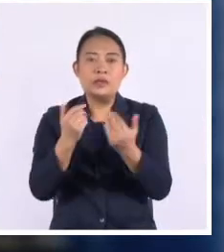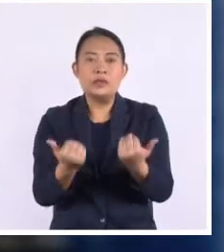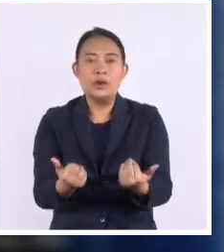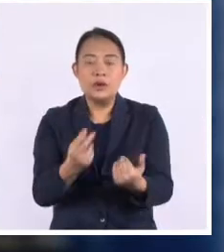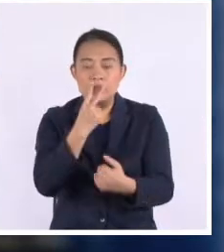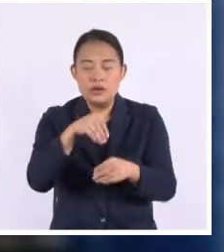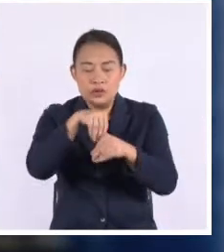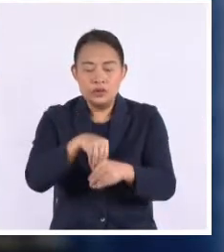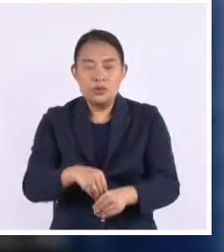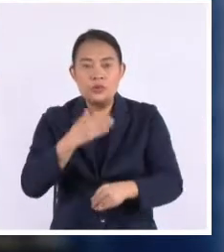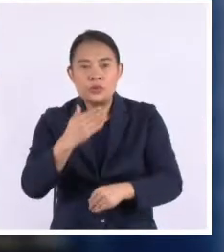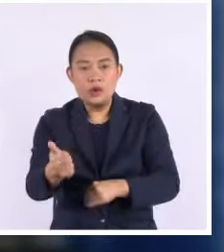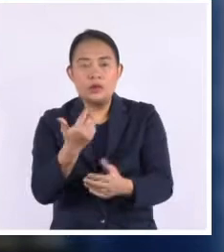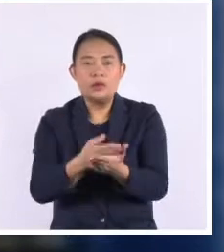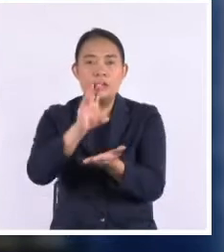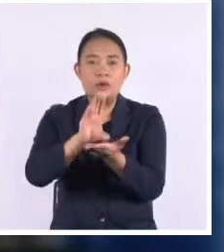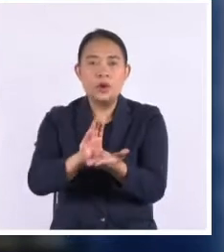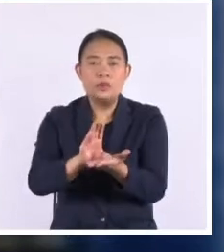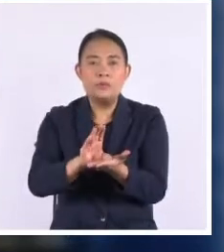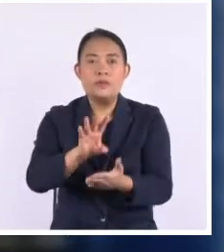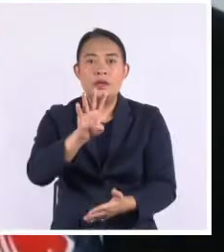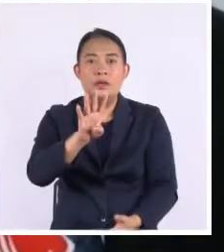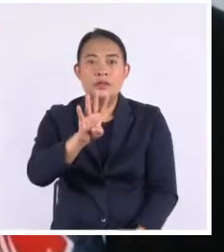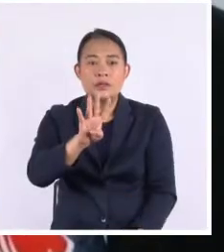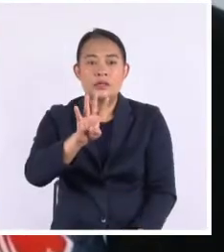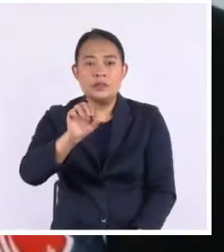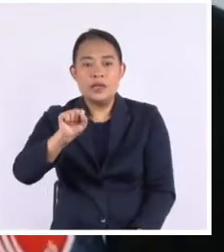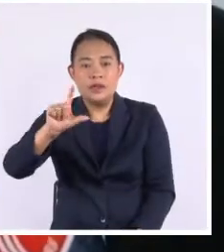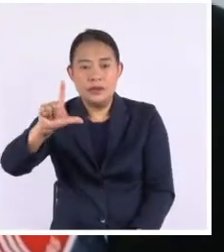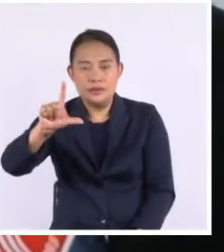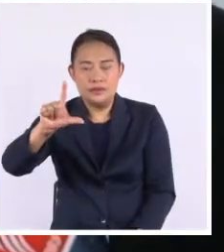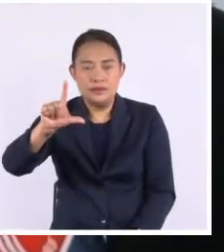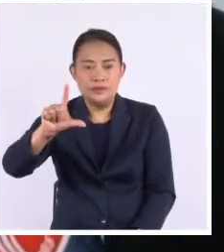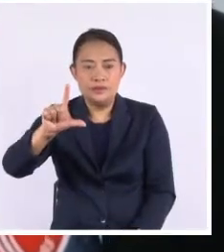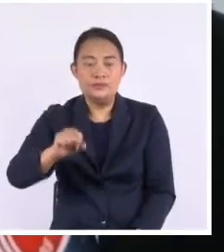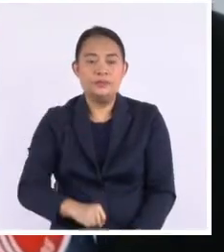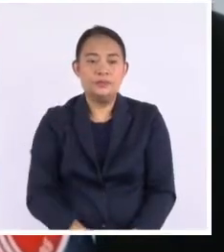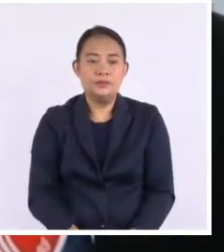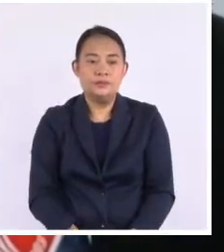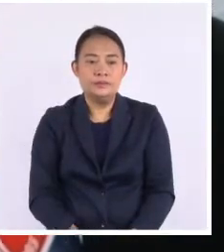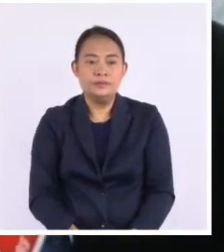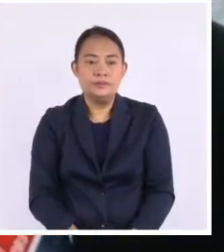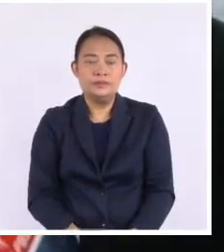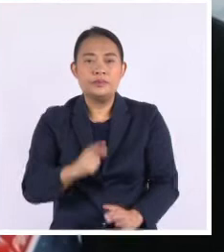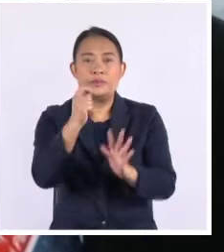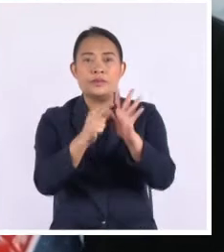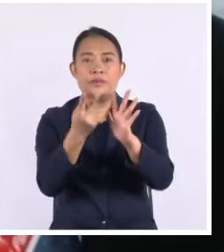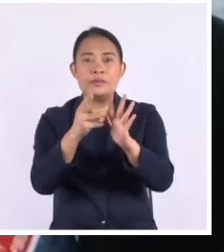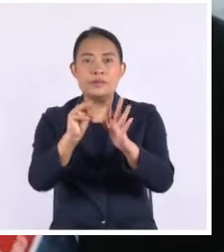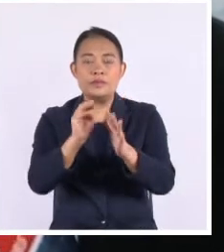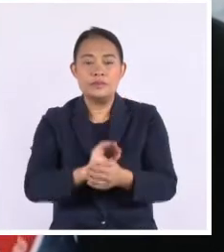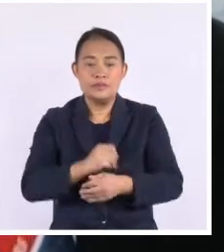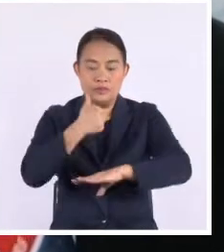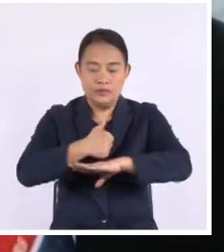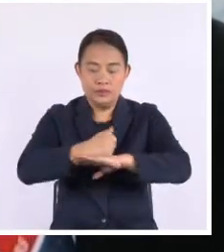ความยั่งยืนและมีงบประมาณอีก 4สาระบาทในการกระตุ้นสังเกตครับดูหนังอาคมเติมพิทยาไพสิฐนะ